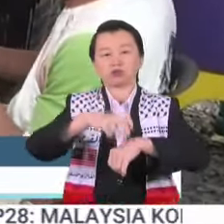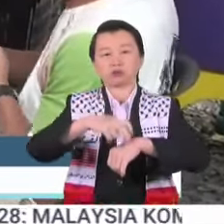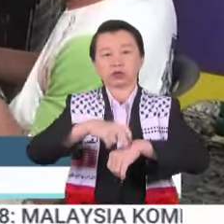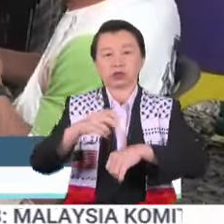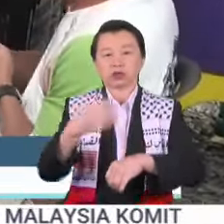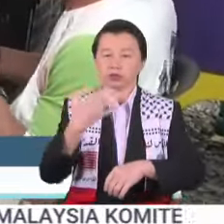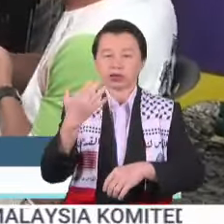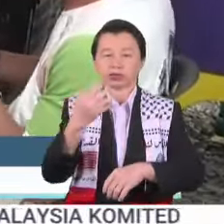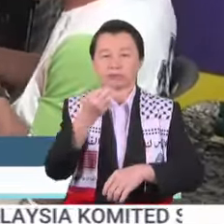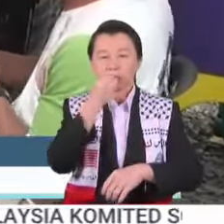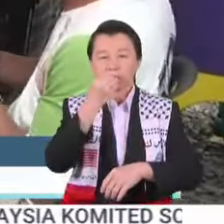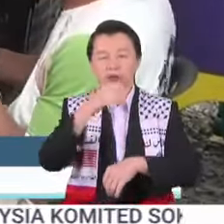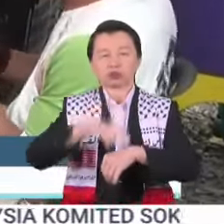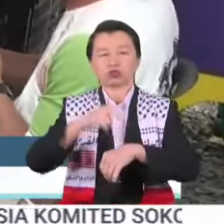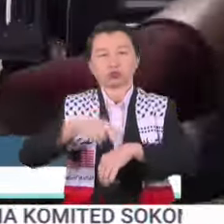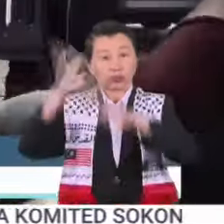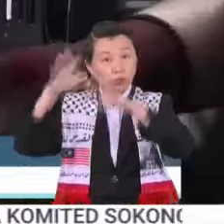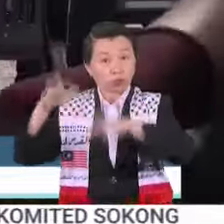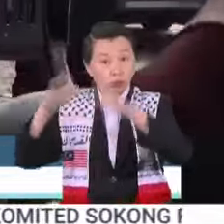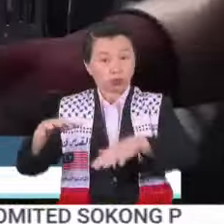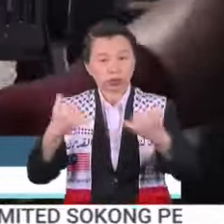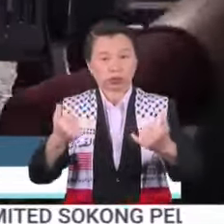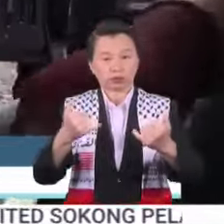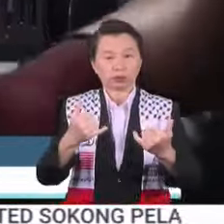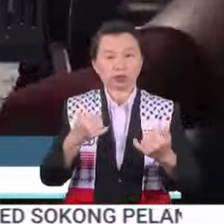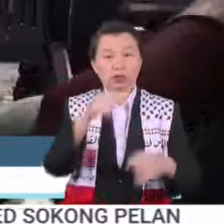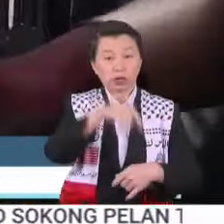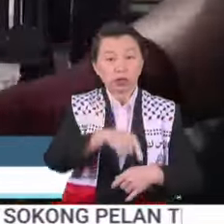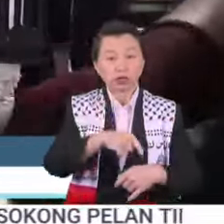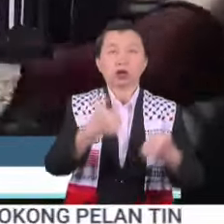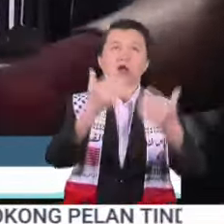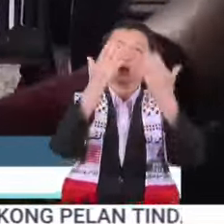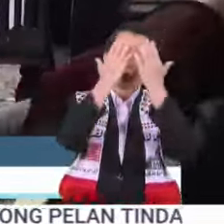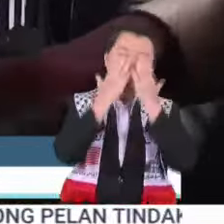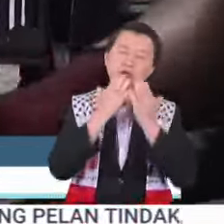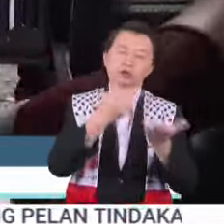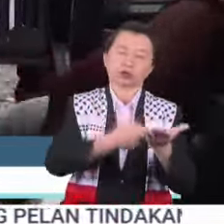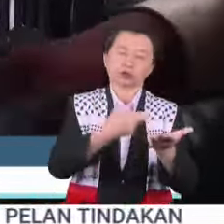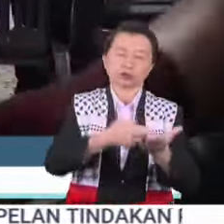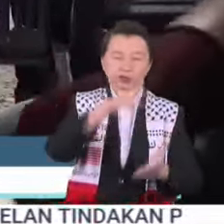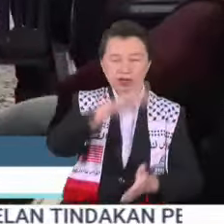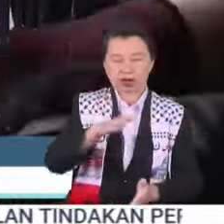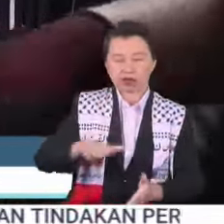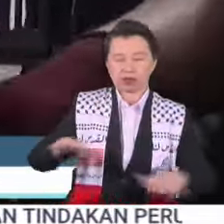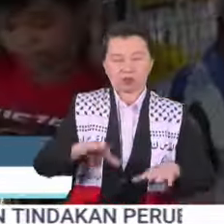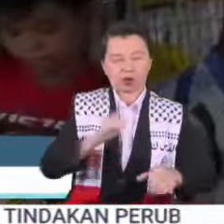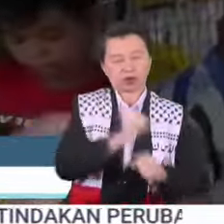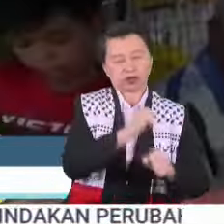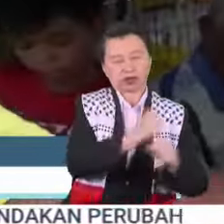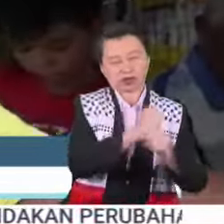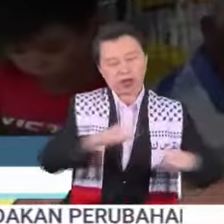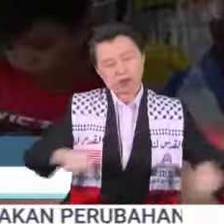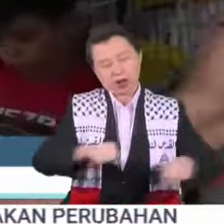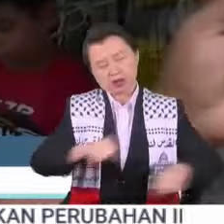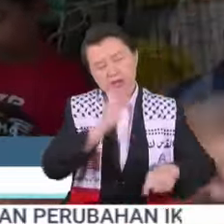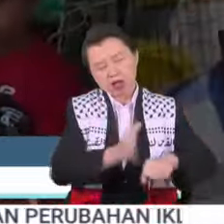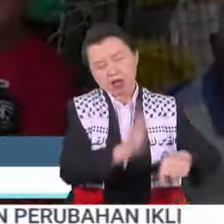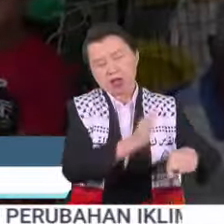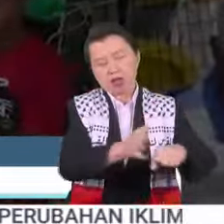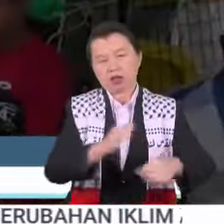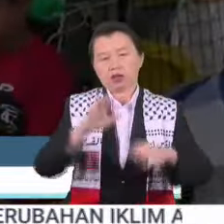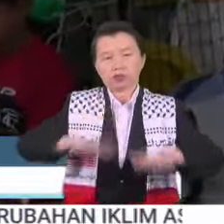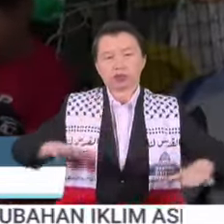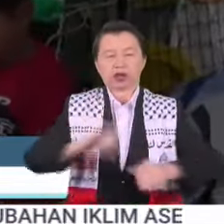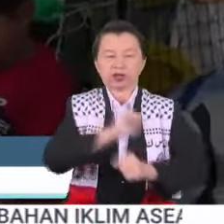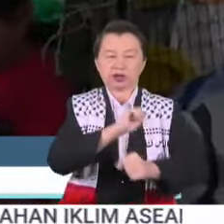ubi ni orang makan musim hujan. Tapi ni alhamdulillah lah mana rezeki adik-beradik ni kita buat kerja. Mana ni budak-budak